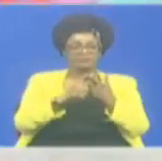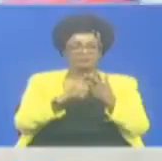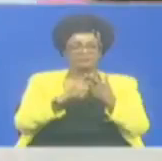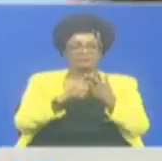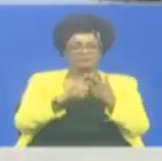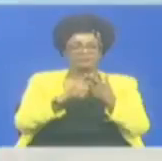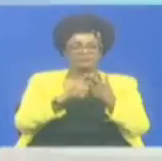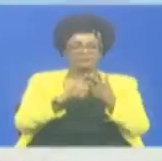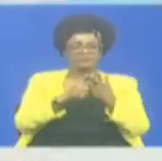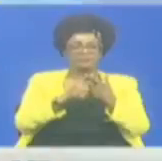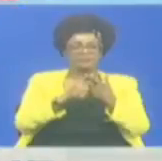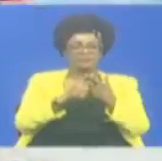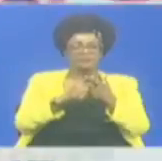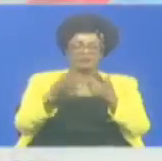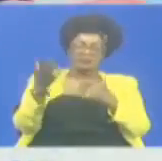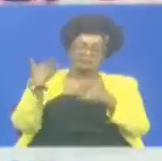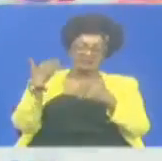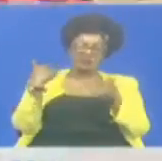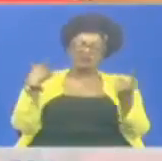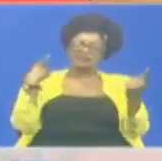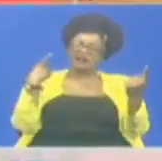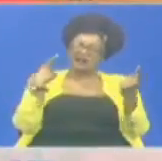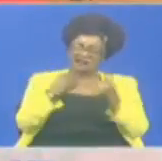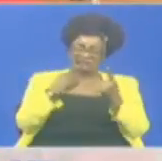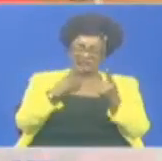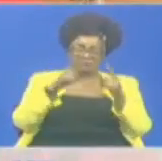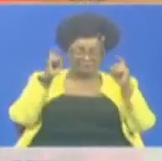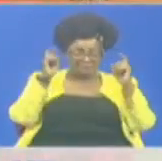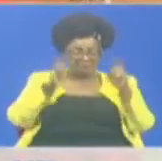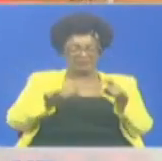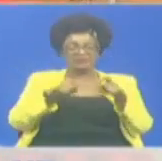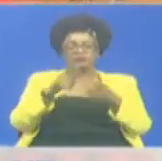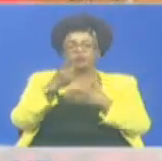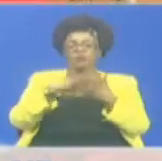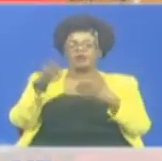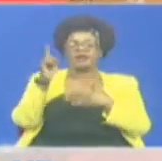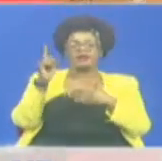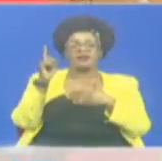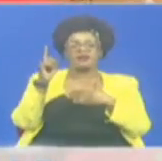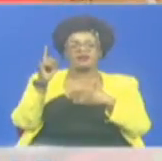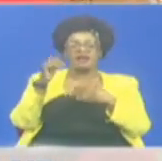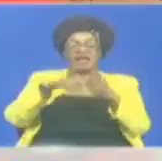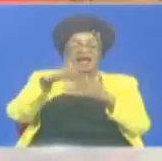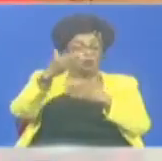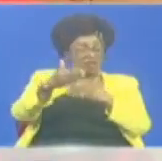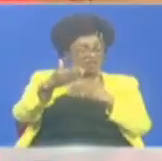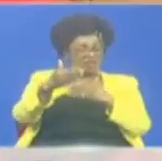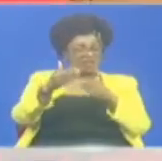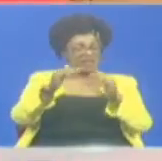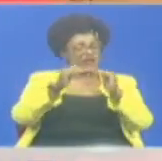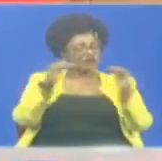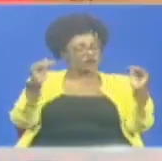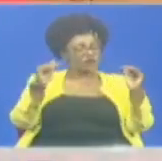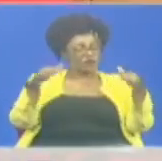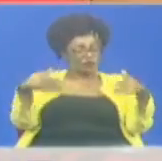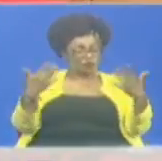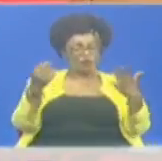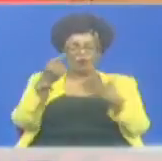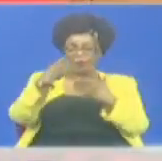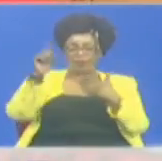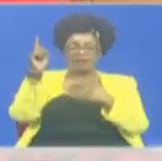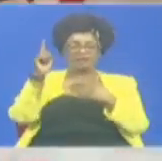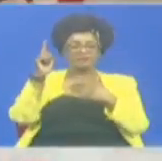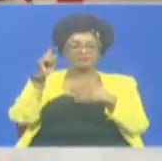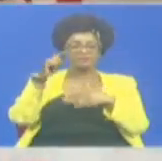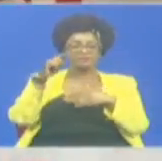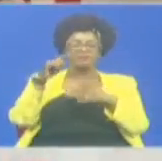Kitu ya kwanza tulikuwa tunataket. Home matches, you have to win. Away matches, draw or a win. That's ndio ilikuwa tukipi kwa league.